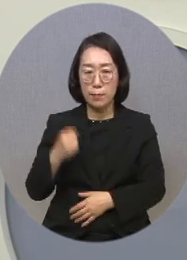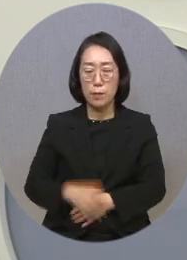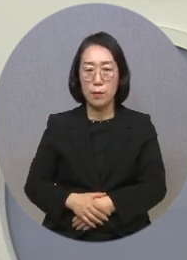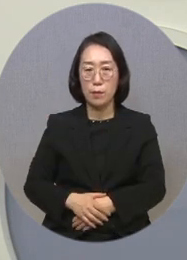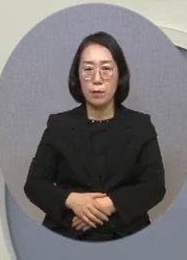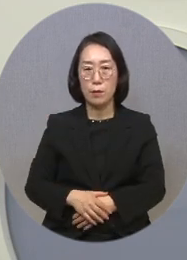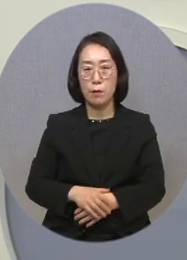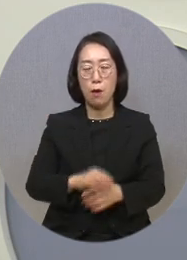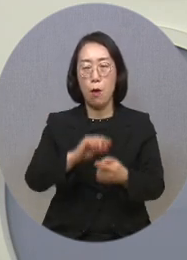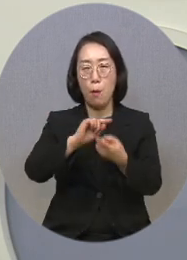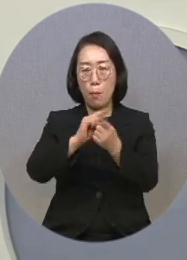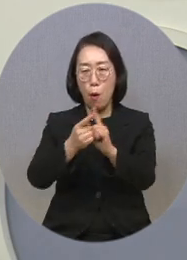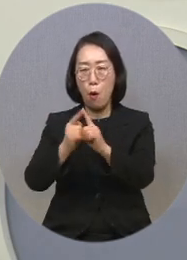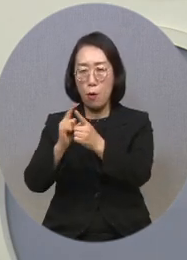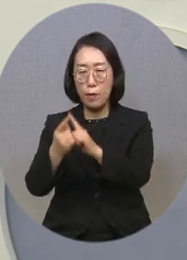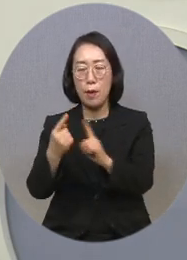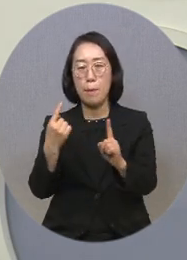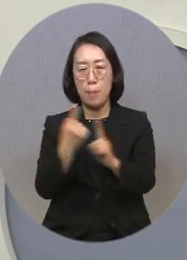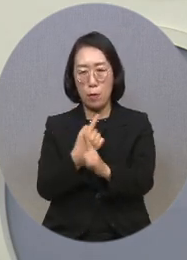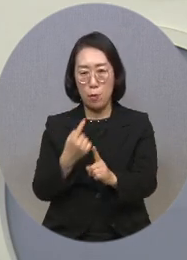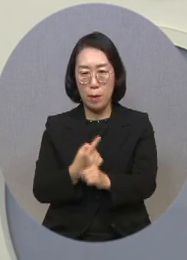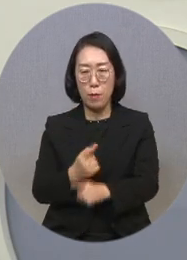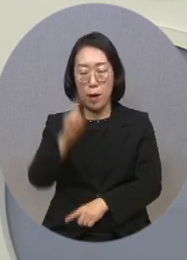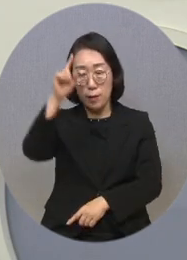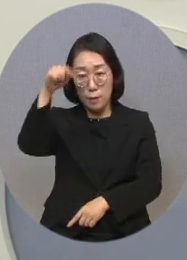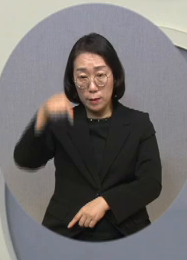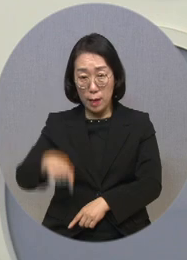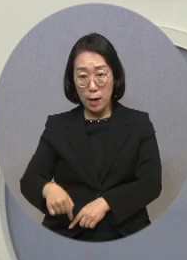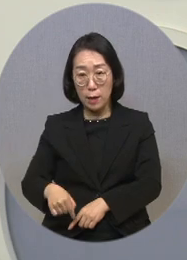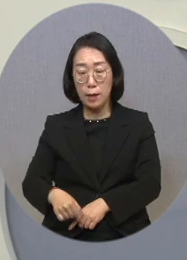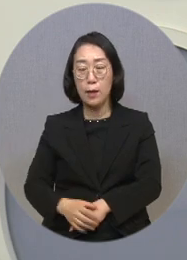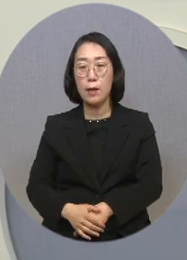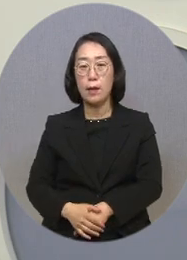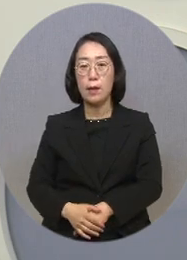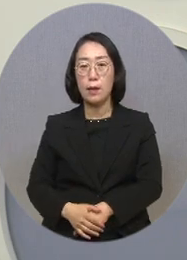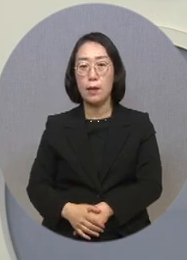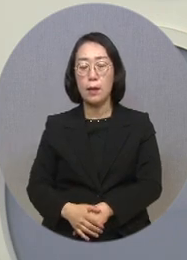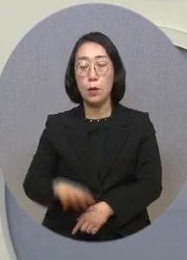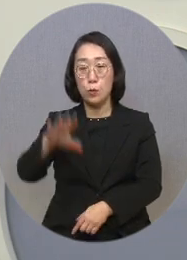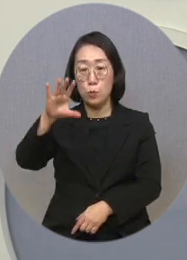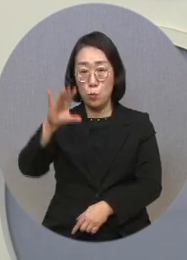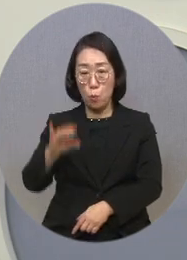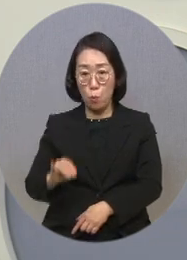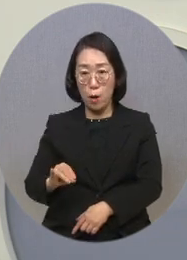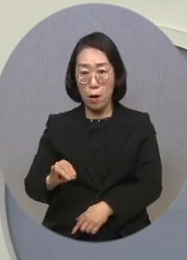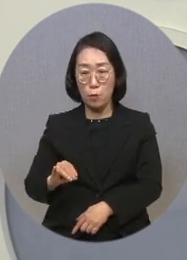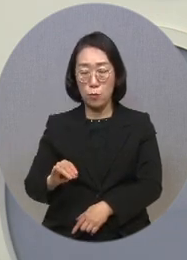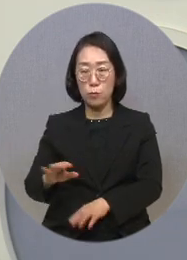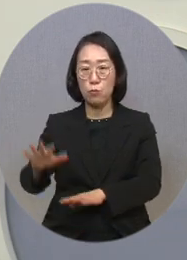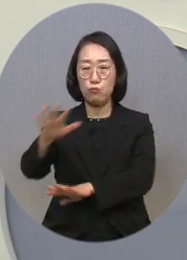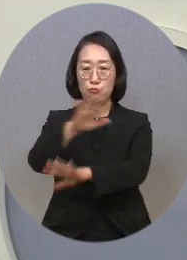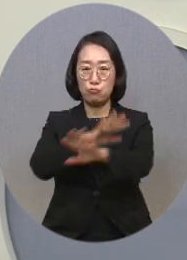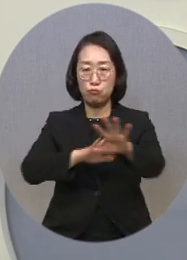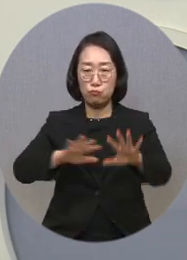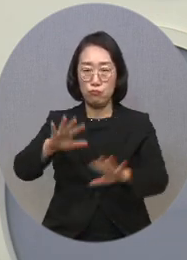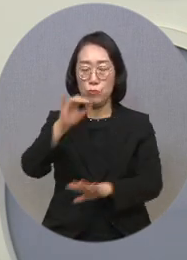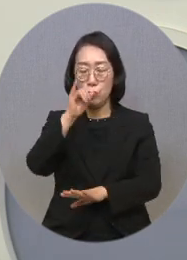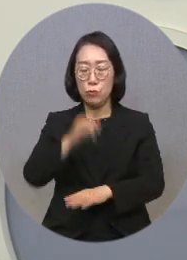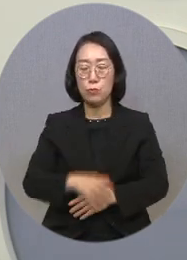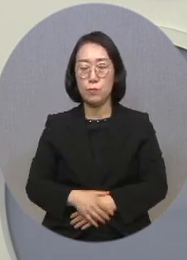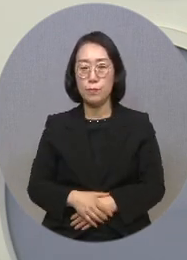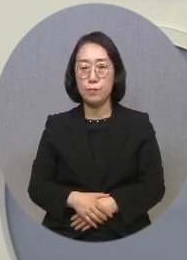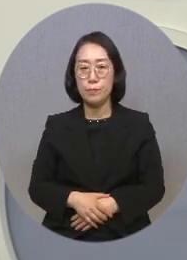자꾸 변화해 가잖아요. 네. 하늘과 땅의 어떤 조화로 인해서 그 기운이 돌고 있어요. 그래서